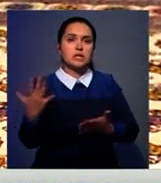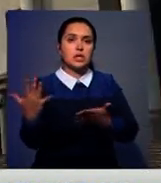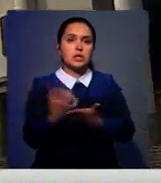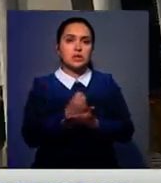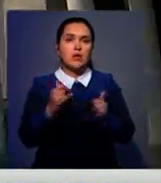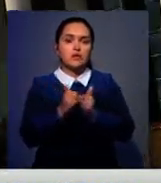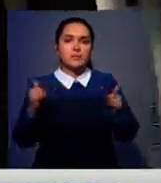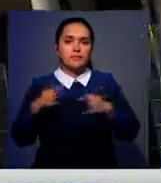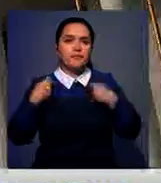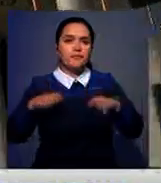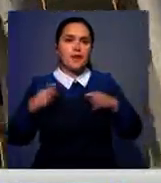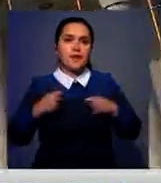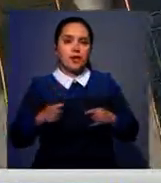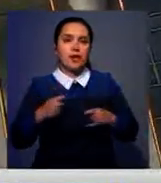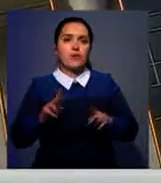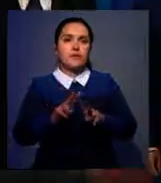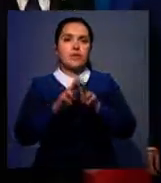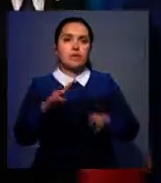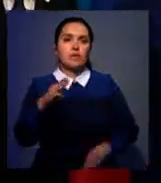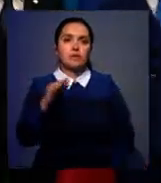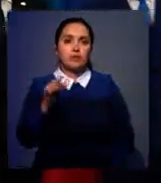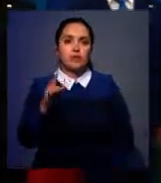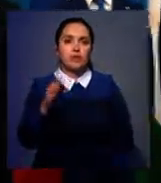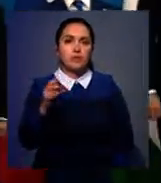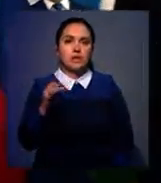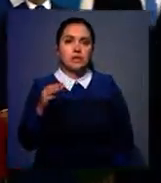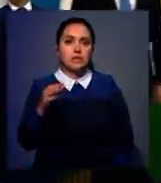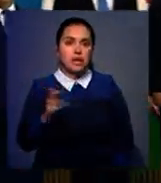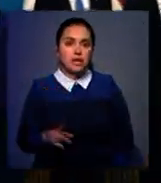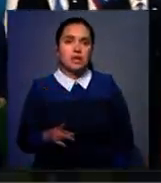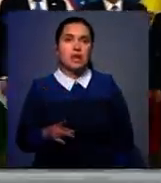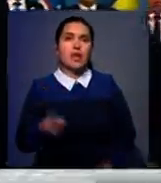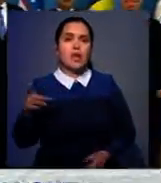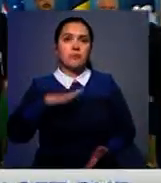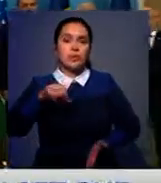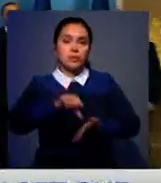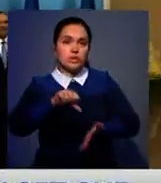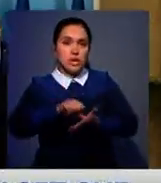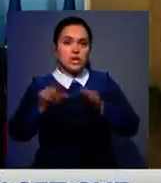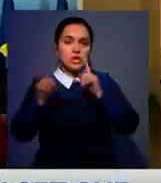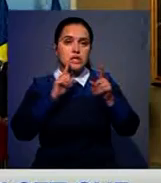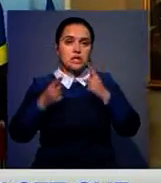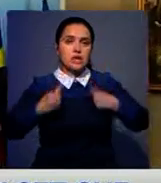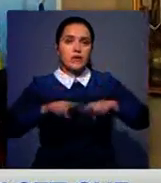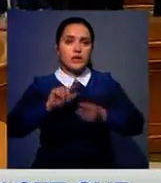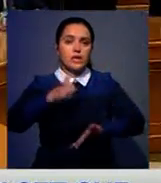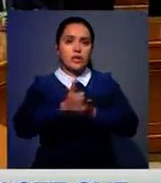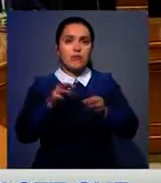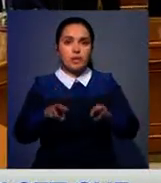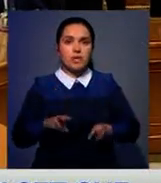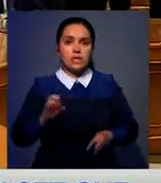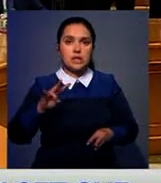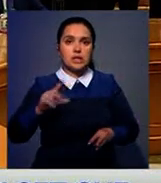– достичь значительного наращивания объемов торговли. В столице Туркменистана Аскар Мамин принял участие в заседании Совета глав